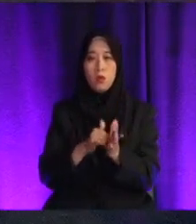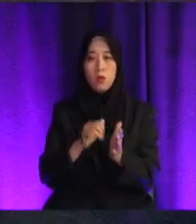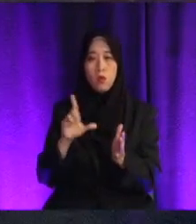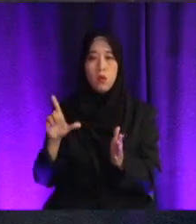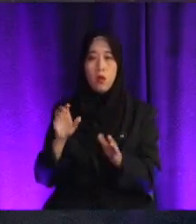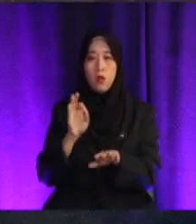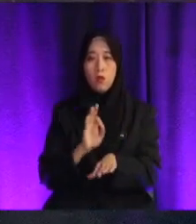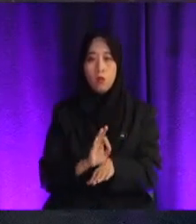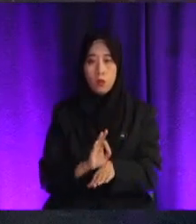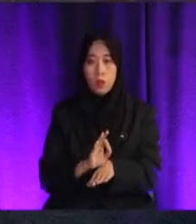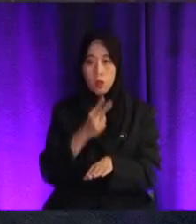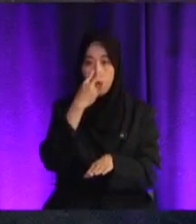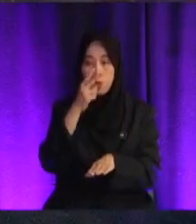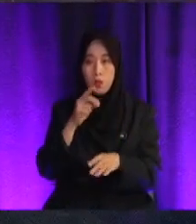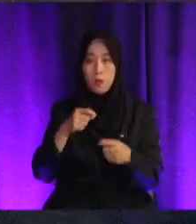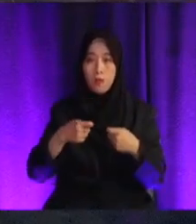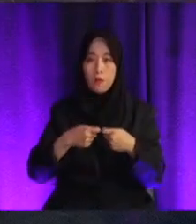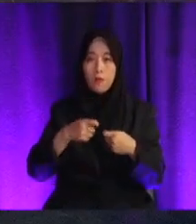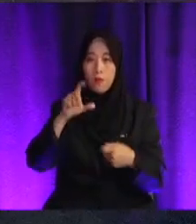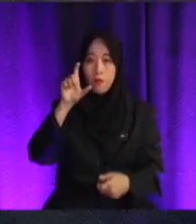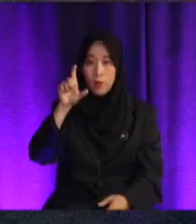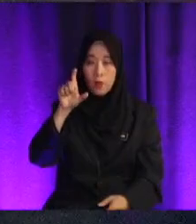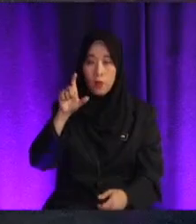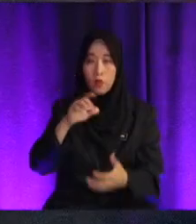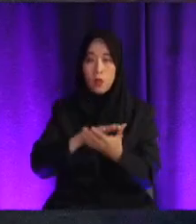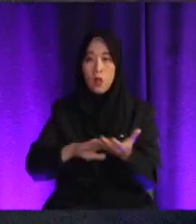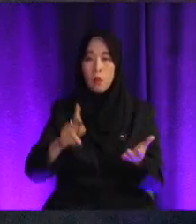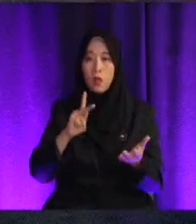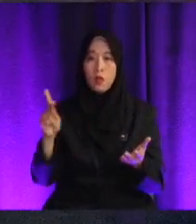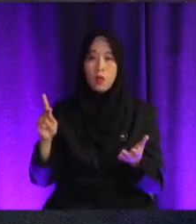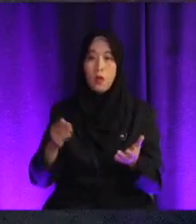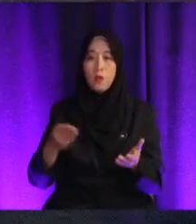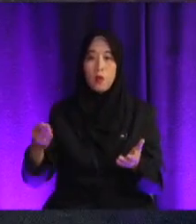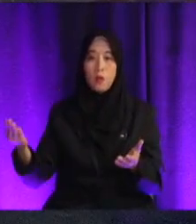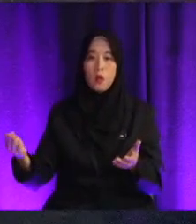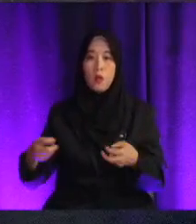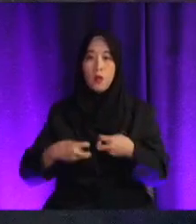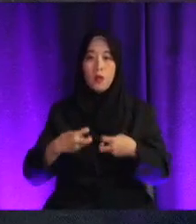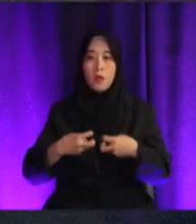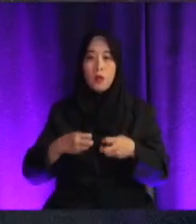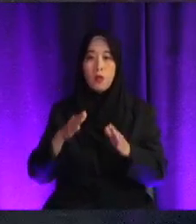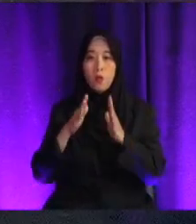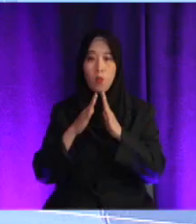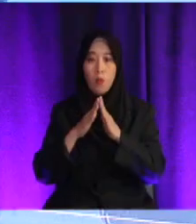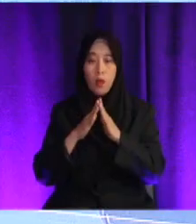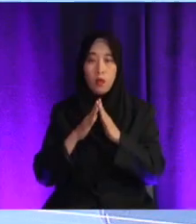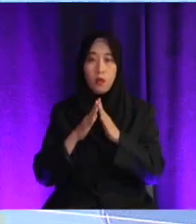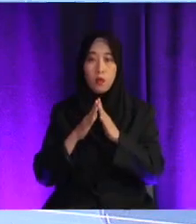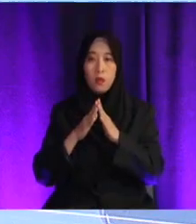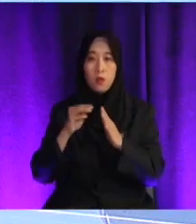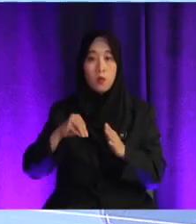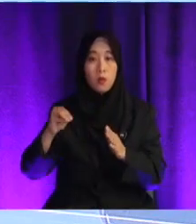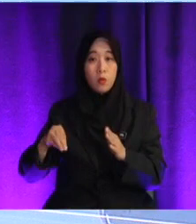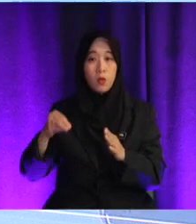tu. Sebab dia nak menyelamatkan barangan-barangan elektrik dekat dalam rumah kita. Ya. Cikgu, saya pasti murid-murid juga